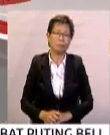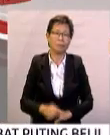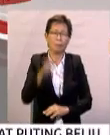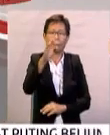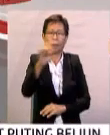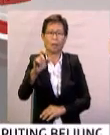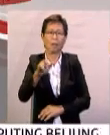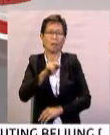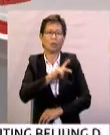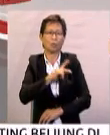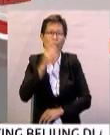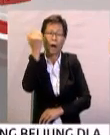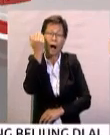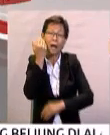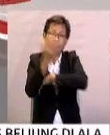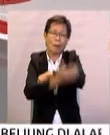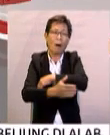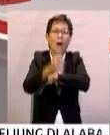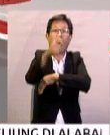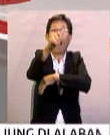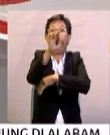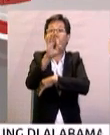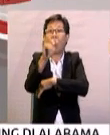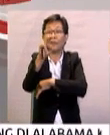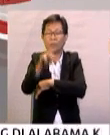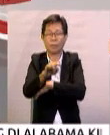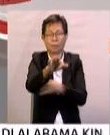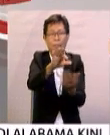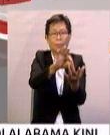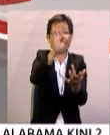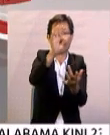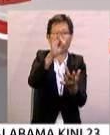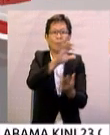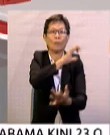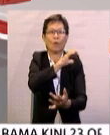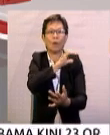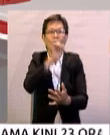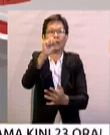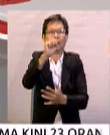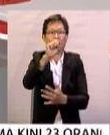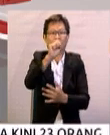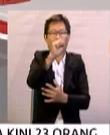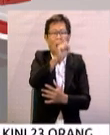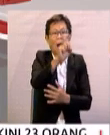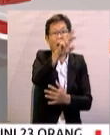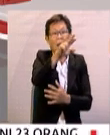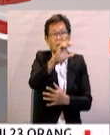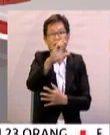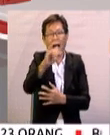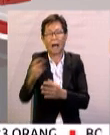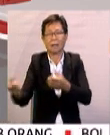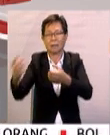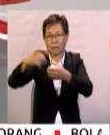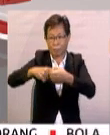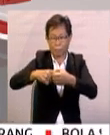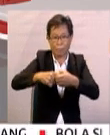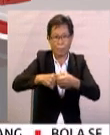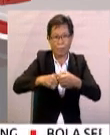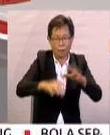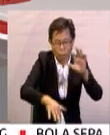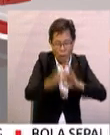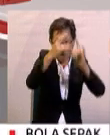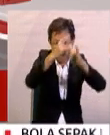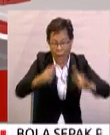Bekas Ketua Hakim Negara Tun Arifin Zakaria hari ini dilantik sebagai pengerusi Suruhanjaya Siasatan Diraja RCI mengenai penemuan kem